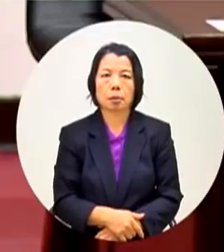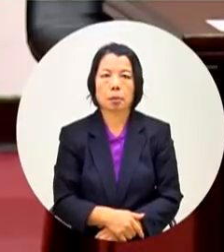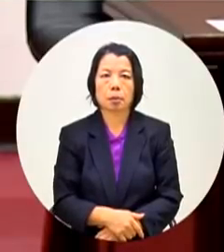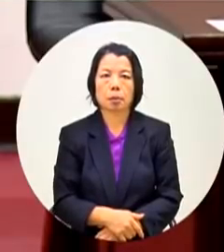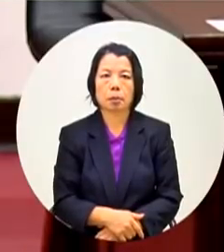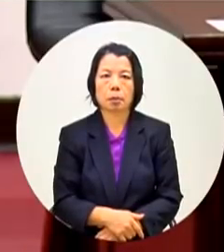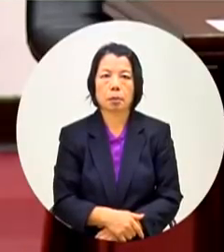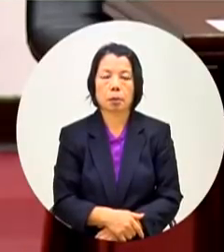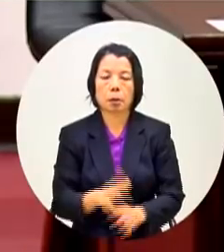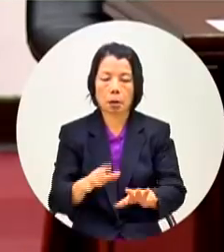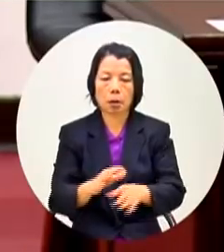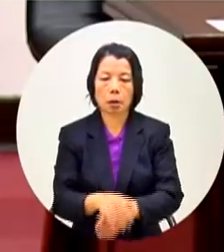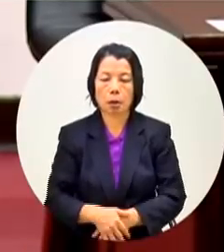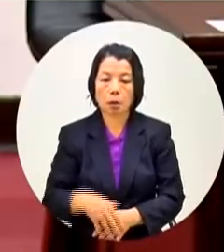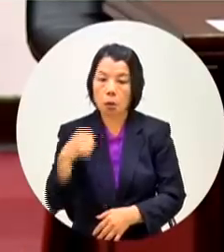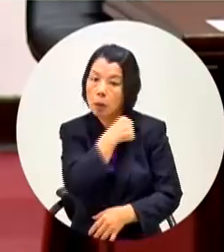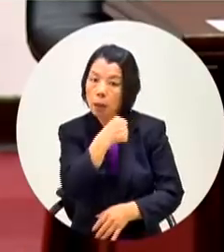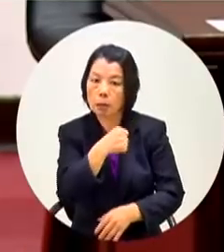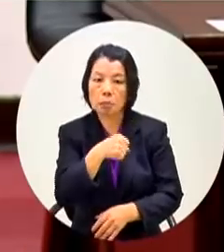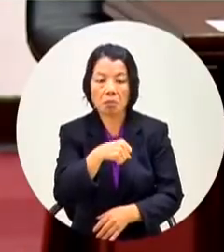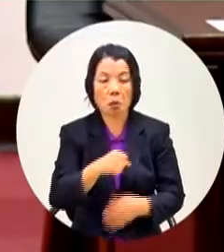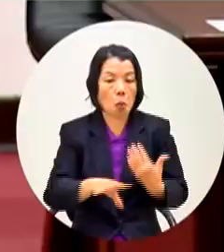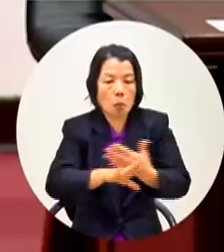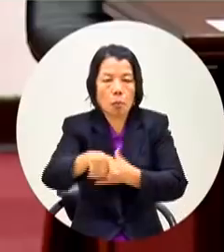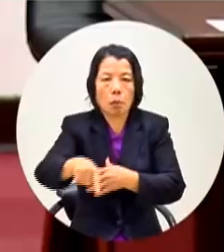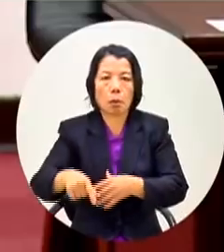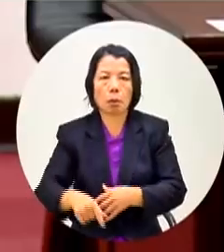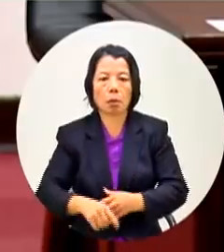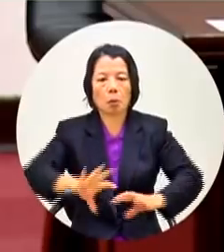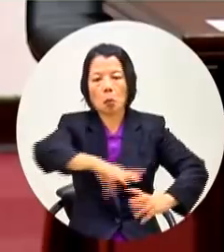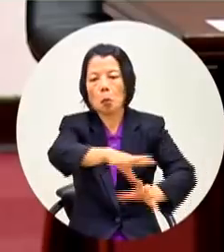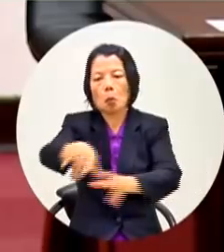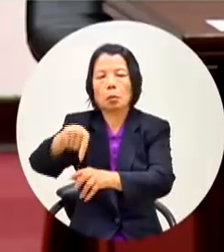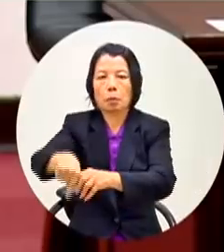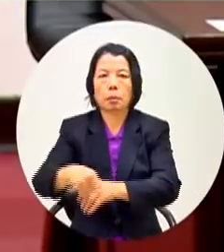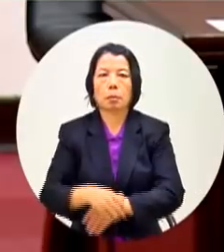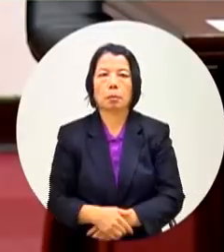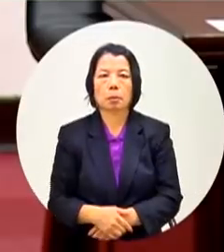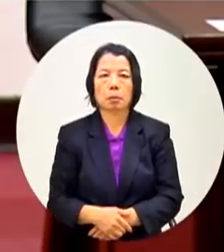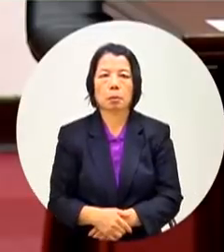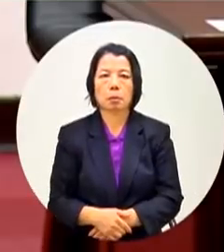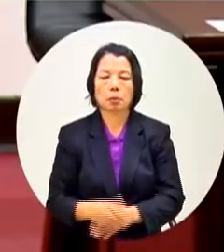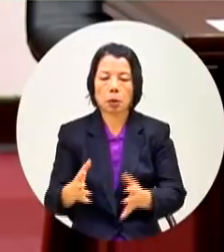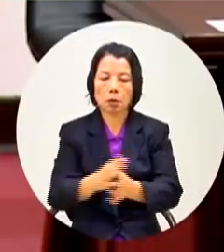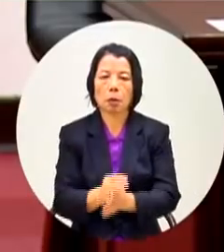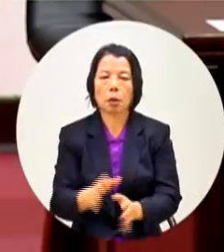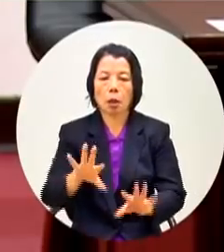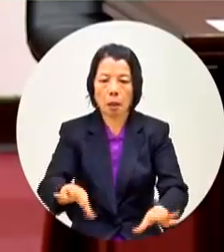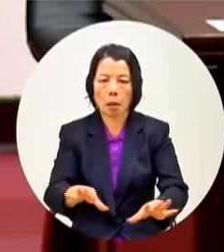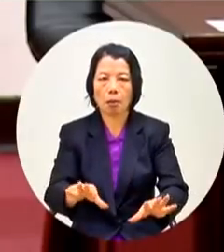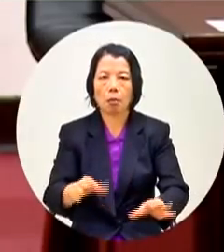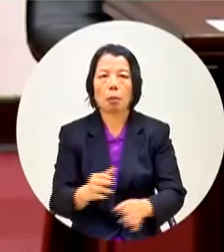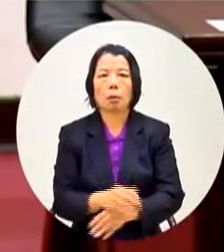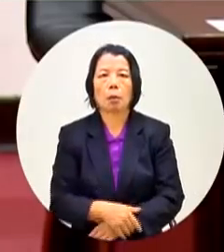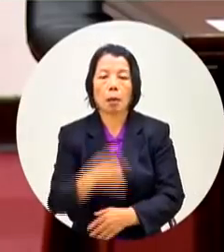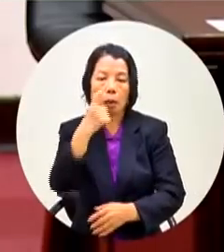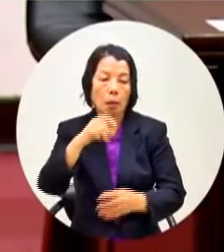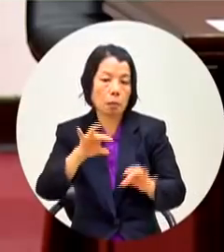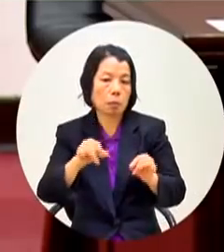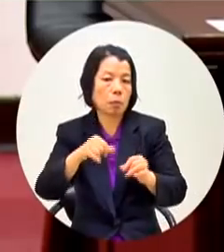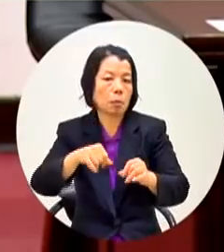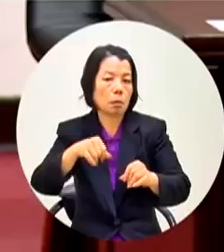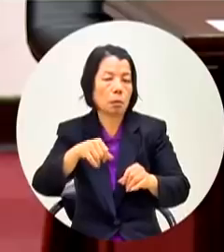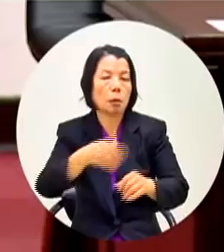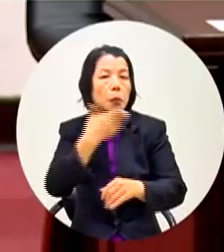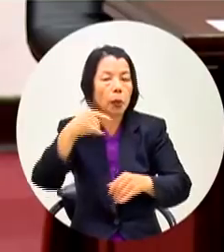各地，包括刚才吴玉珍议员所讲的，他也有举。奥地利维也纳这个为例子，维也纳去年打败墨尔本，